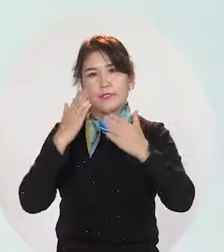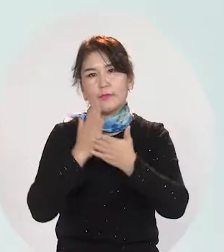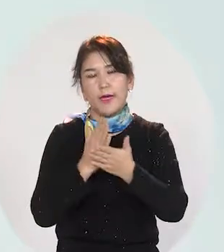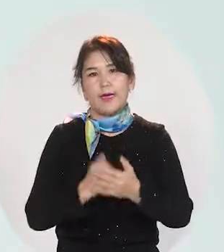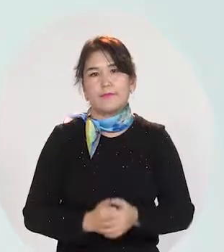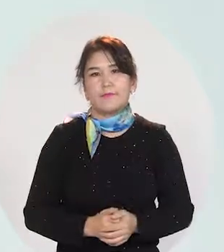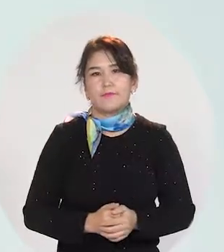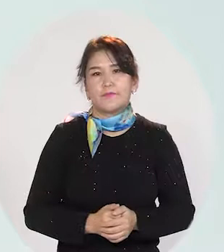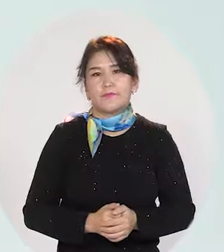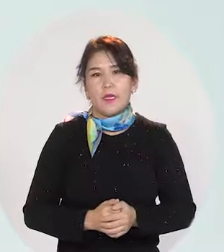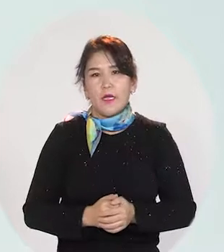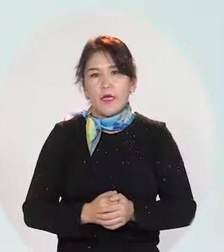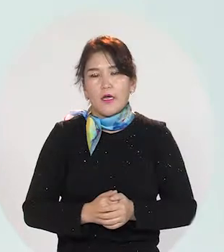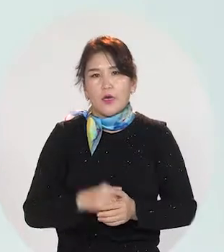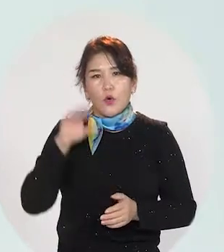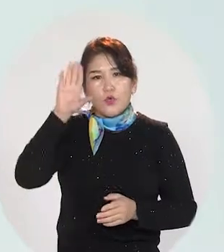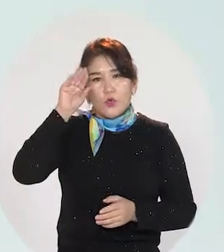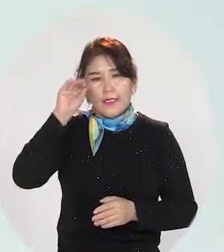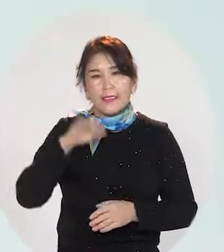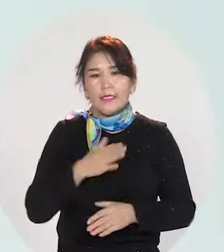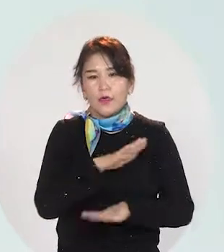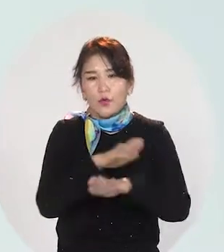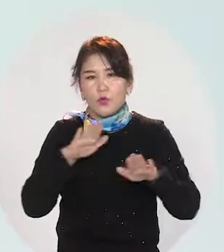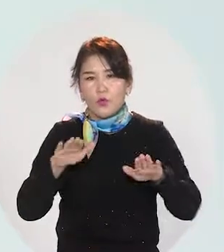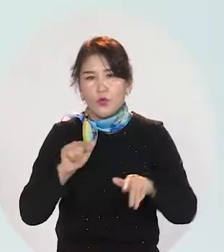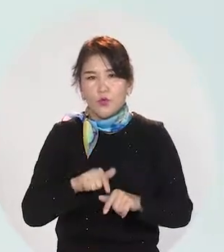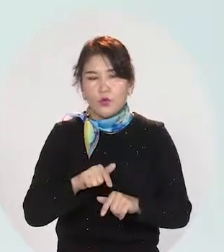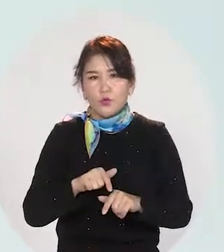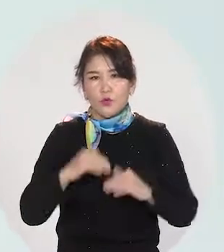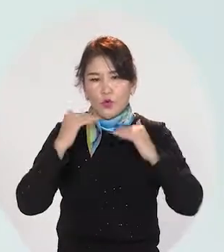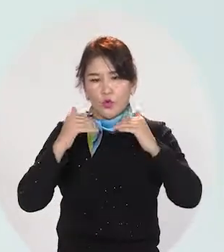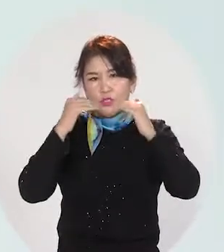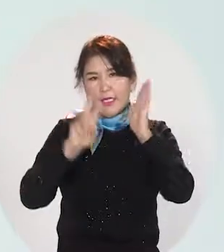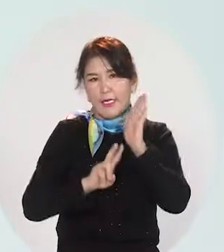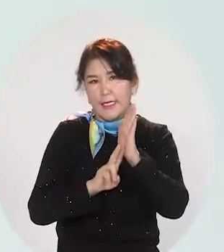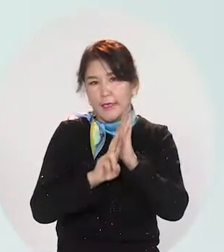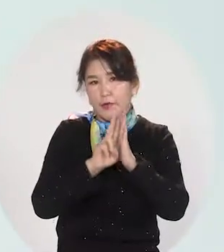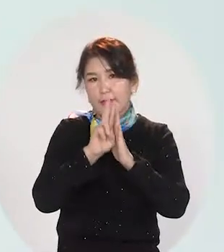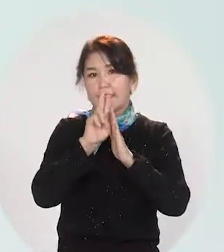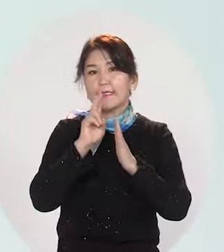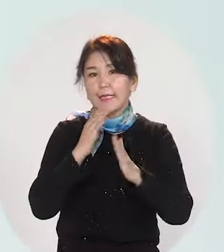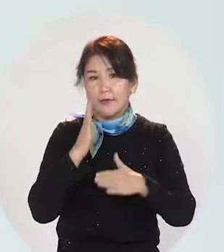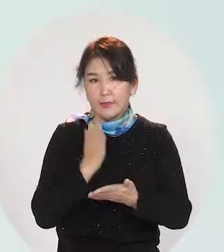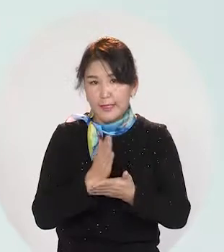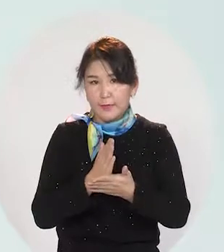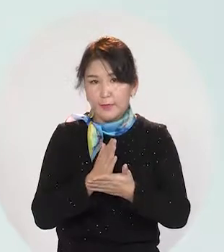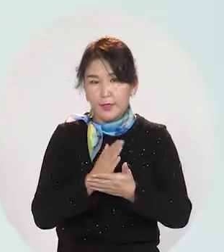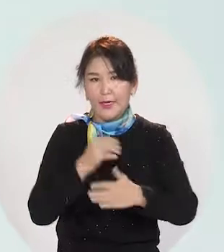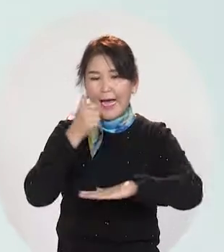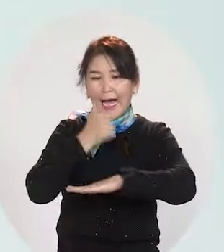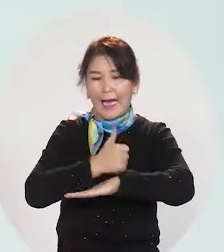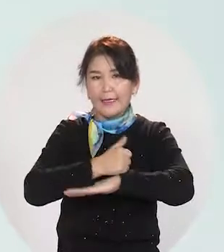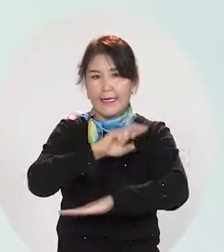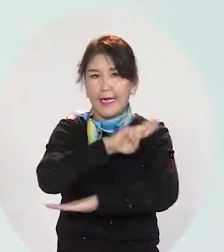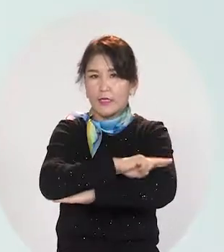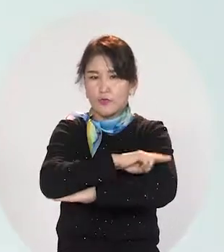болохоор нөгөө дунд ангийн хүүхдүүдийн беби алдрын үед болохоор яг нэг хөгжлийн эхлэлүүд нь тавигдчихсэн бол ахлах ангид бүр ингээд